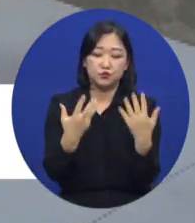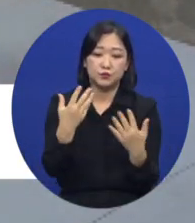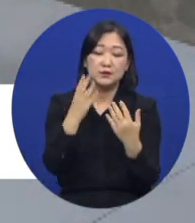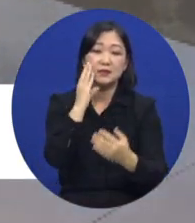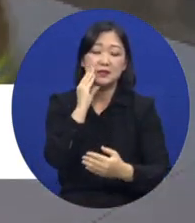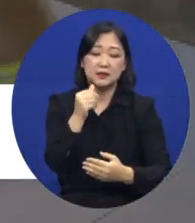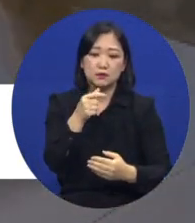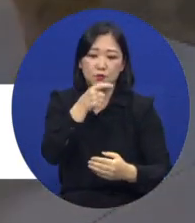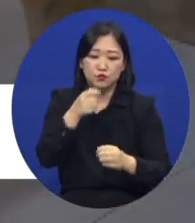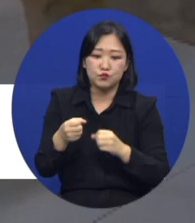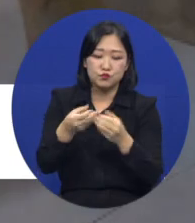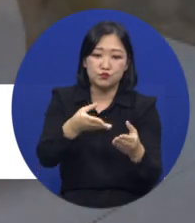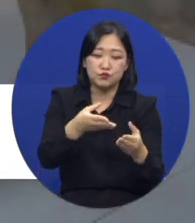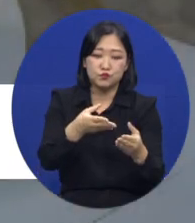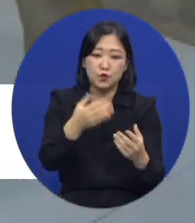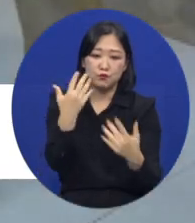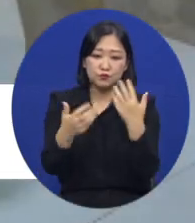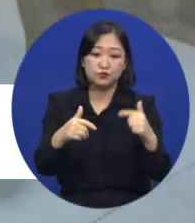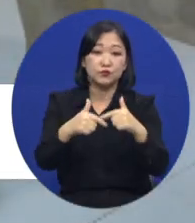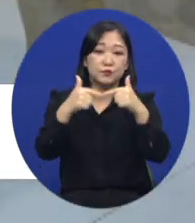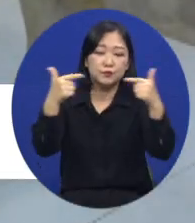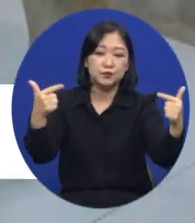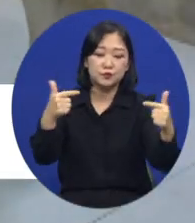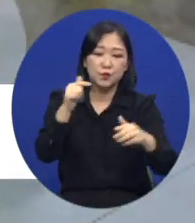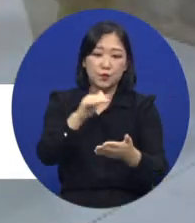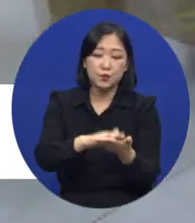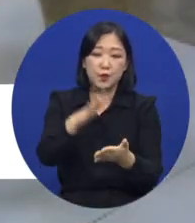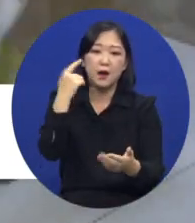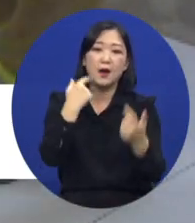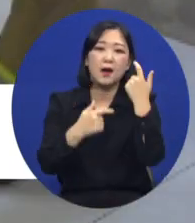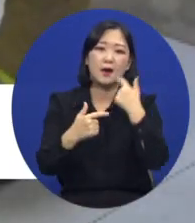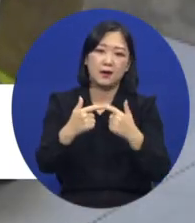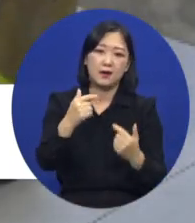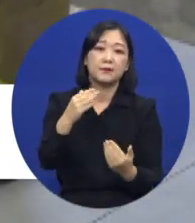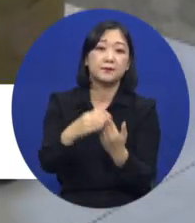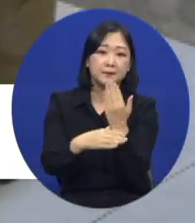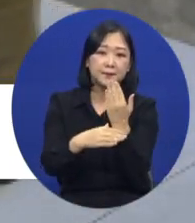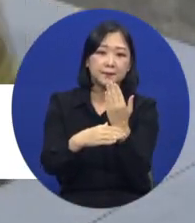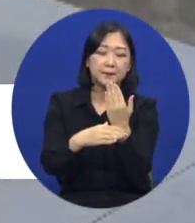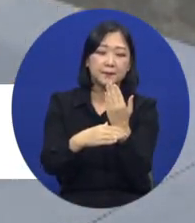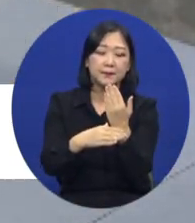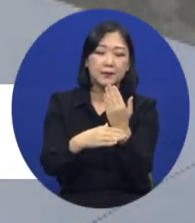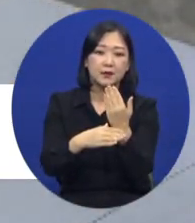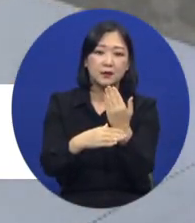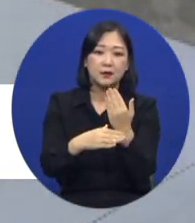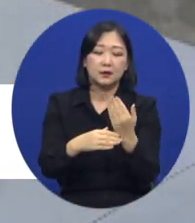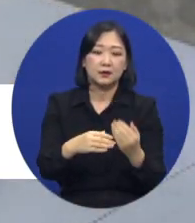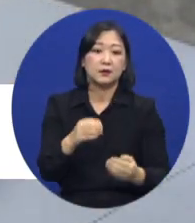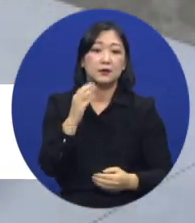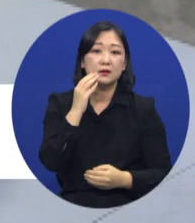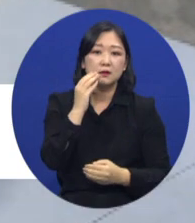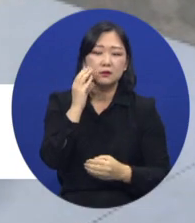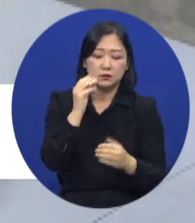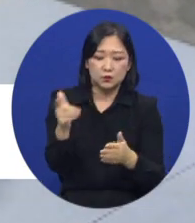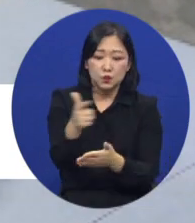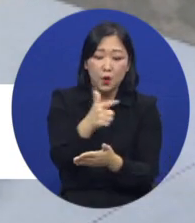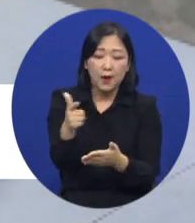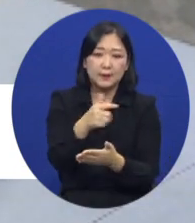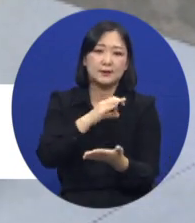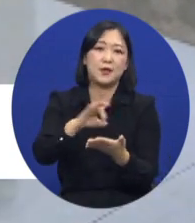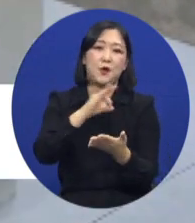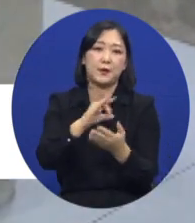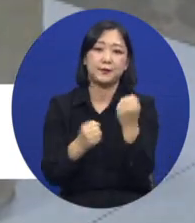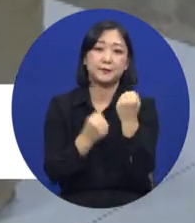식용유에 물을 부으면 화염이 치솟고 화상 위험이 높아진다며 표면에 유막을 만드는 K급 소화기를